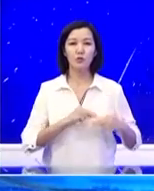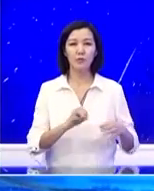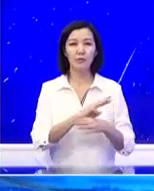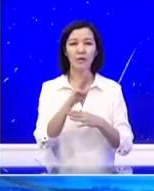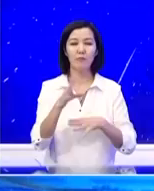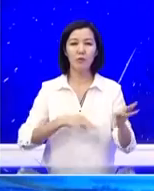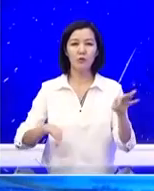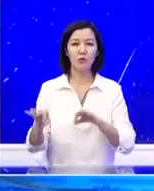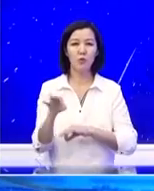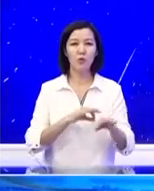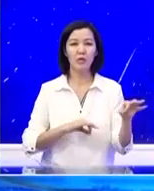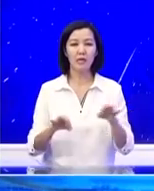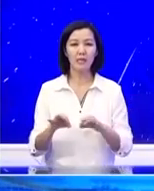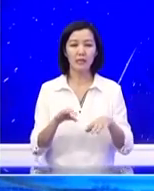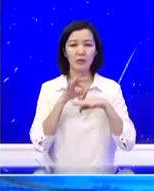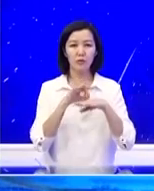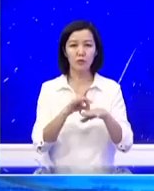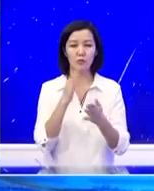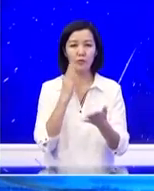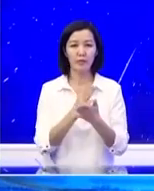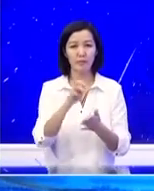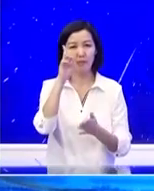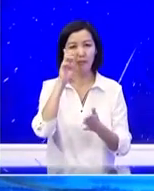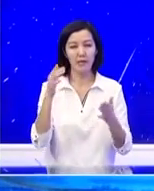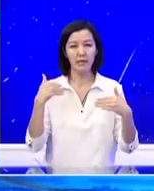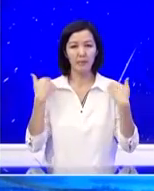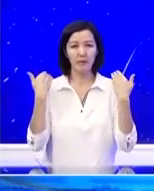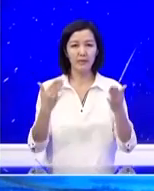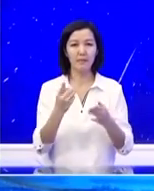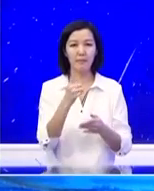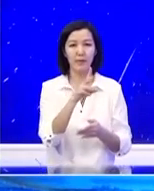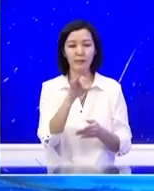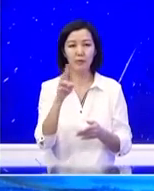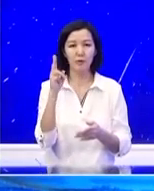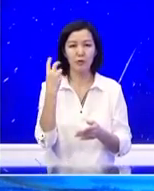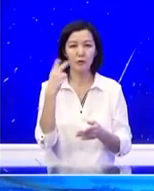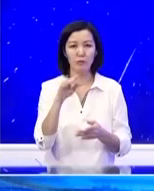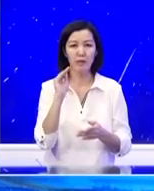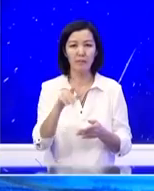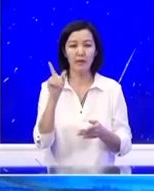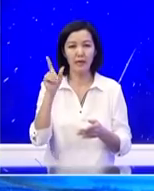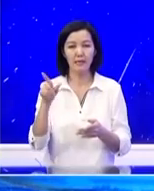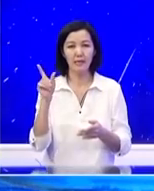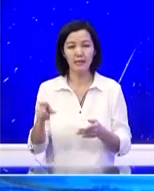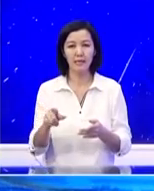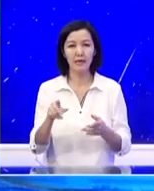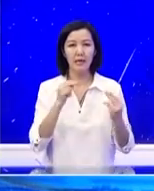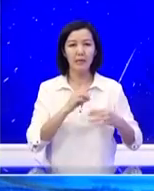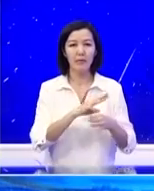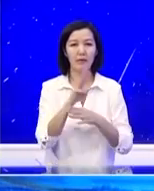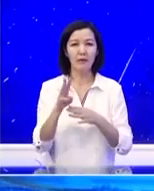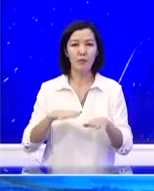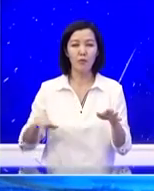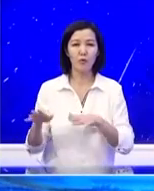Жұмыспен қамтудың жол картасы жұмыс үстінде. Мемлекеттік бастама аясында 1 220 000 қазақстандық еңбекпен қамтылады.